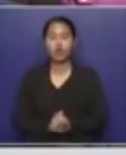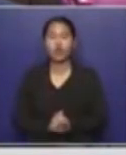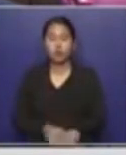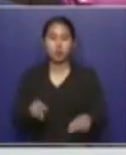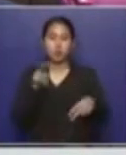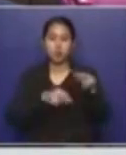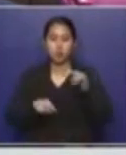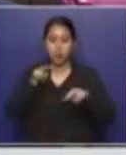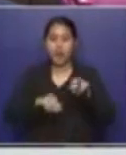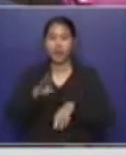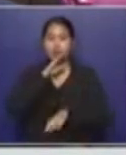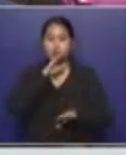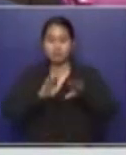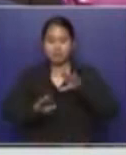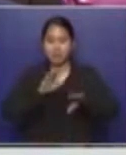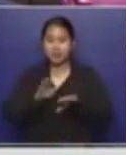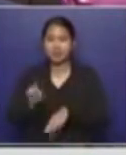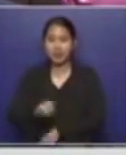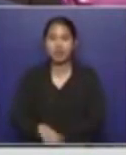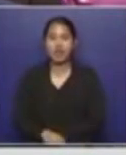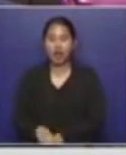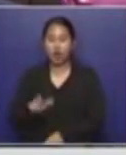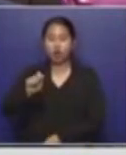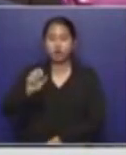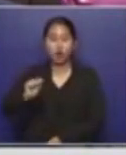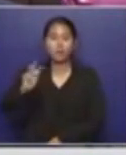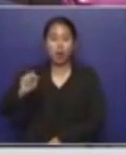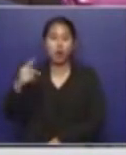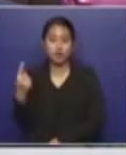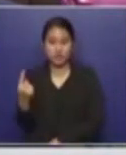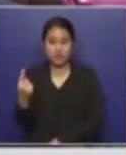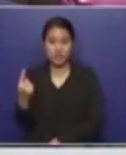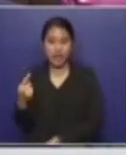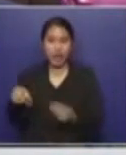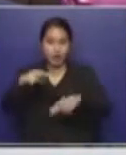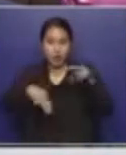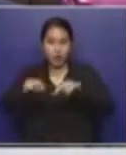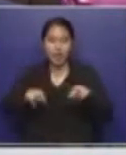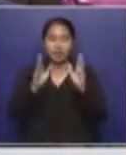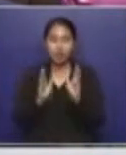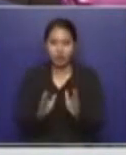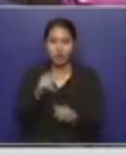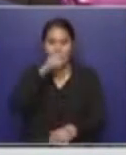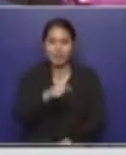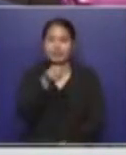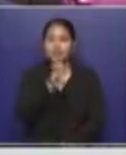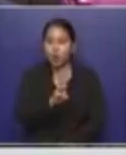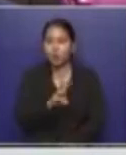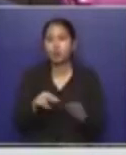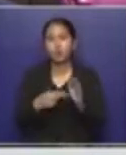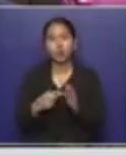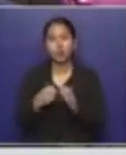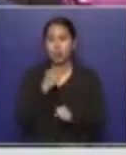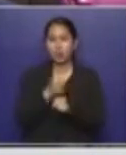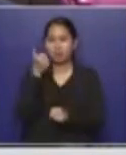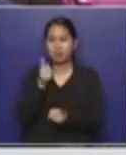ถ้าเราเทียบสัดส่วนพี่น้องอสม.1คนดูพี่น้องประชาชน66คนไม่มีใครทำได้ในโล